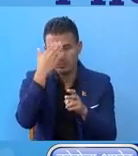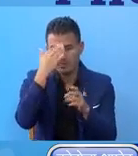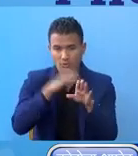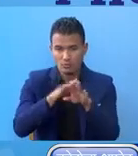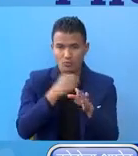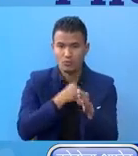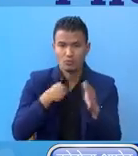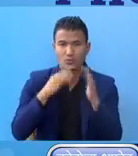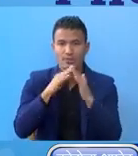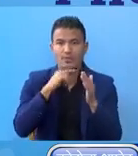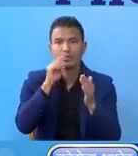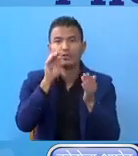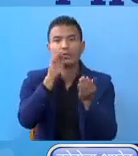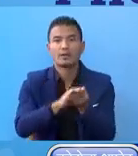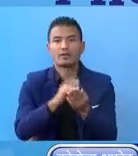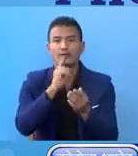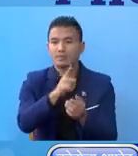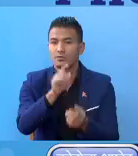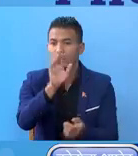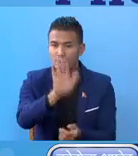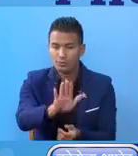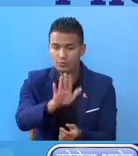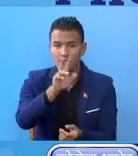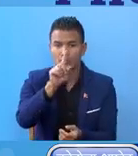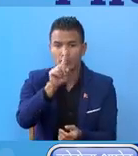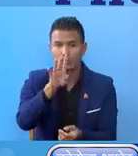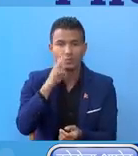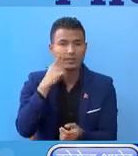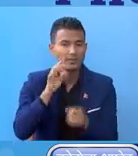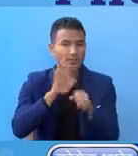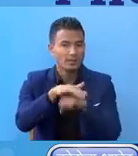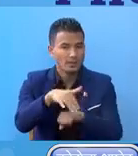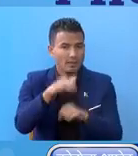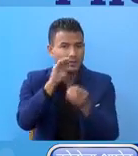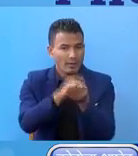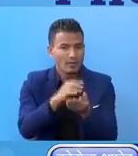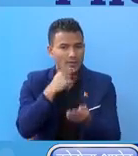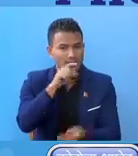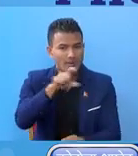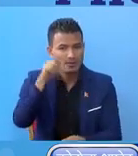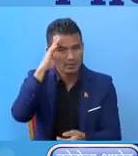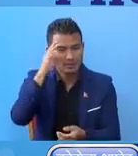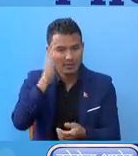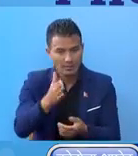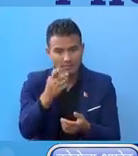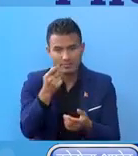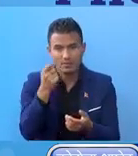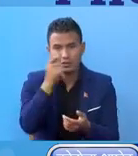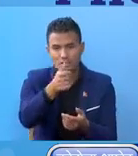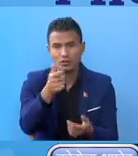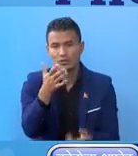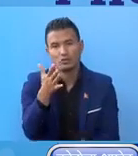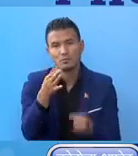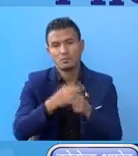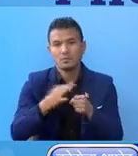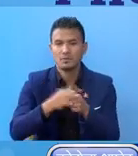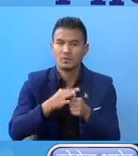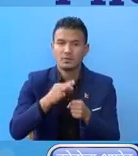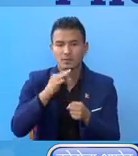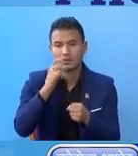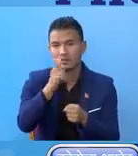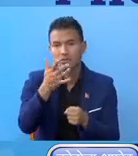नराख्न निर्देशन गरिन्छ। साथै 14 दिनभन्दा बढी राखेमा नेपाल सरकारले शोध भर्ना नगर्ने बेहोरा